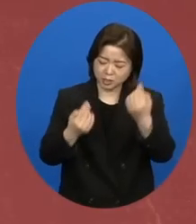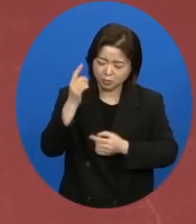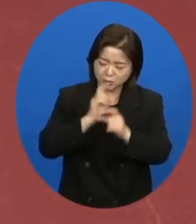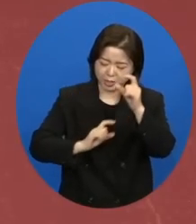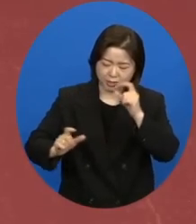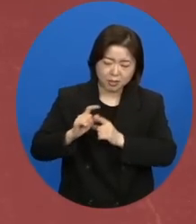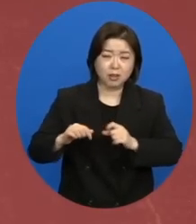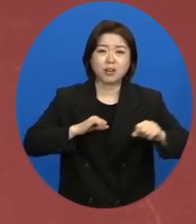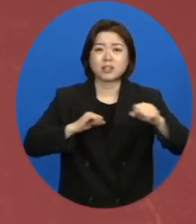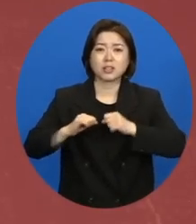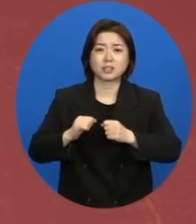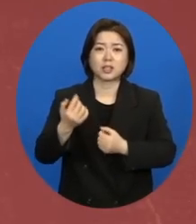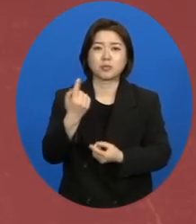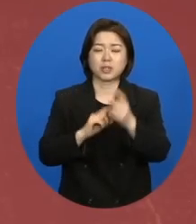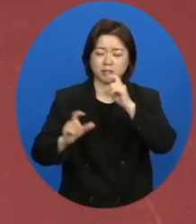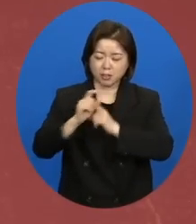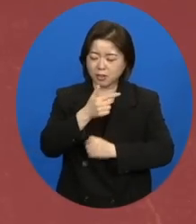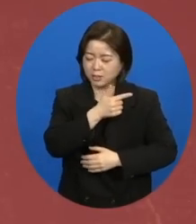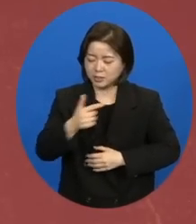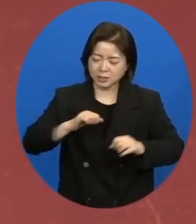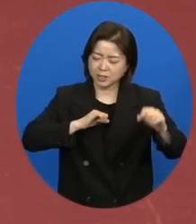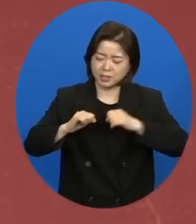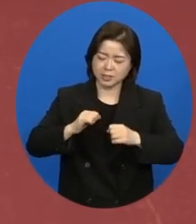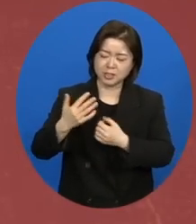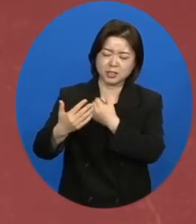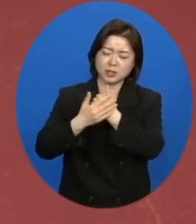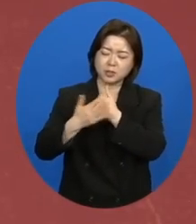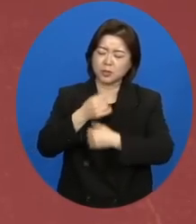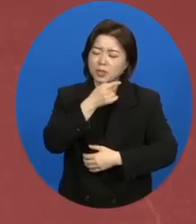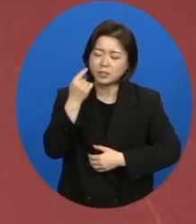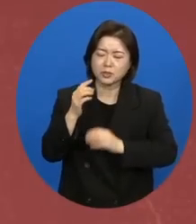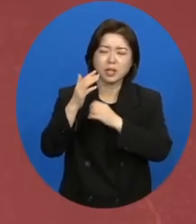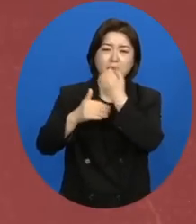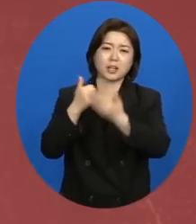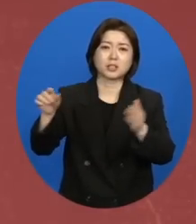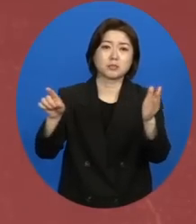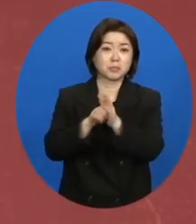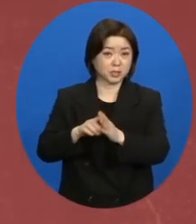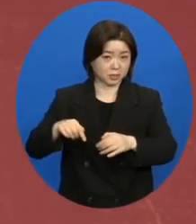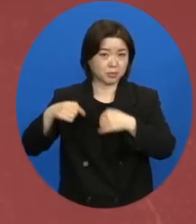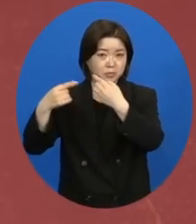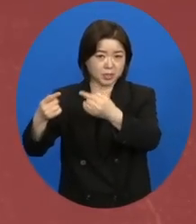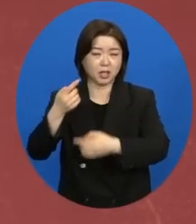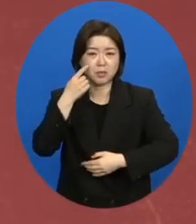지금까지 역사한 것보다 더 크게 역사하실 그 에베네셀의 하나님을 우리가 믿으며 나아갑시다.